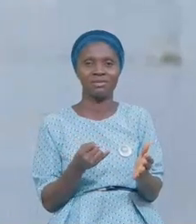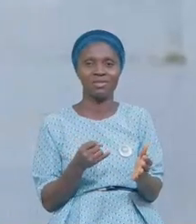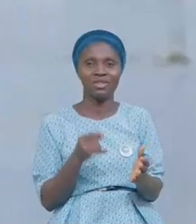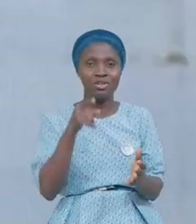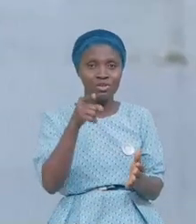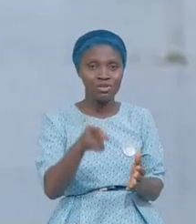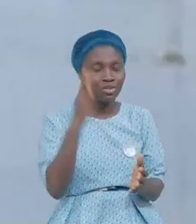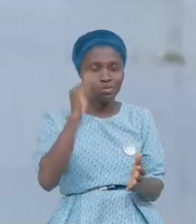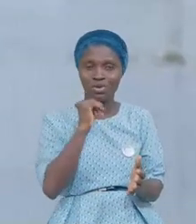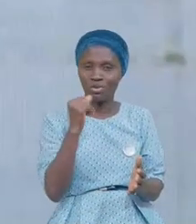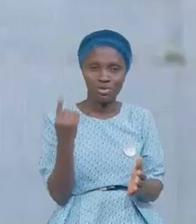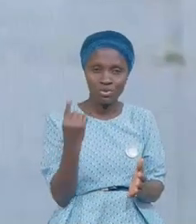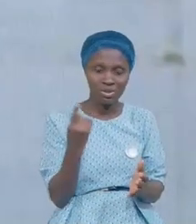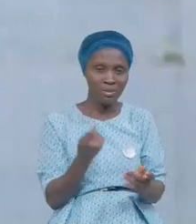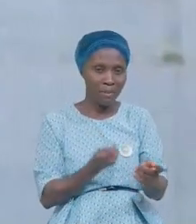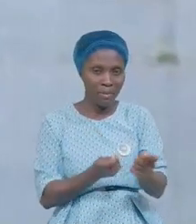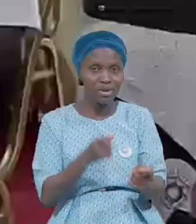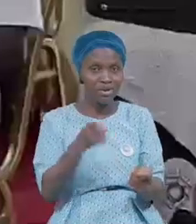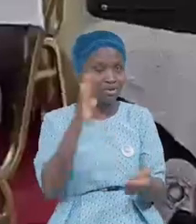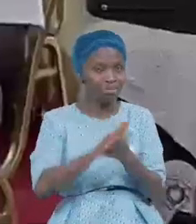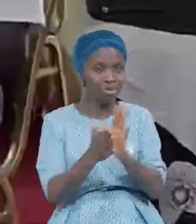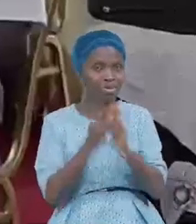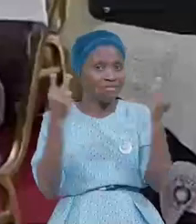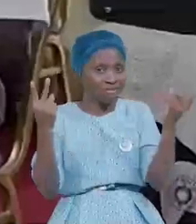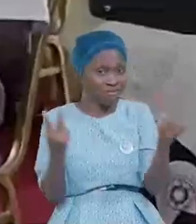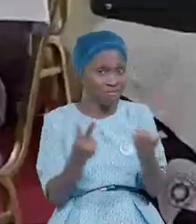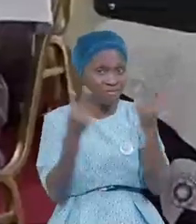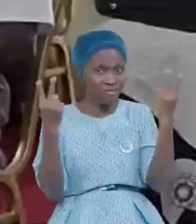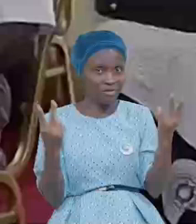Non seulement que tu vas gérer, mais tu seras victorieux au nom de Jésus.